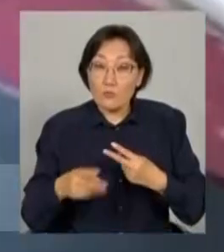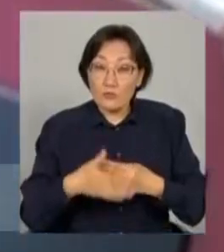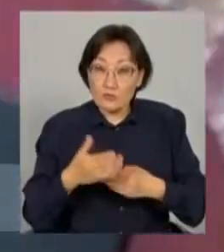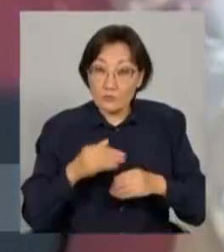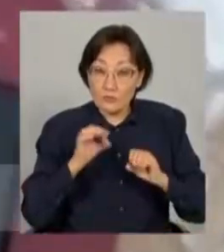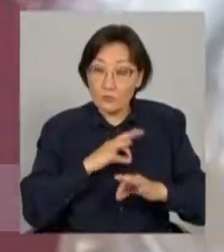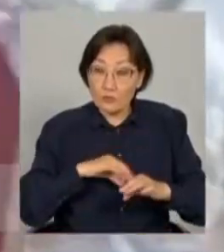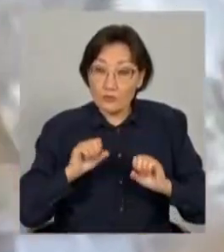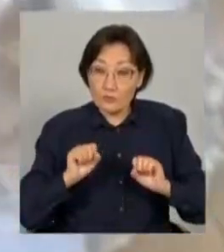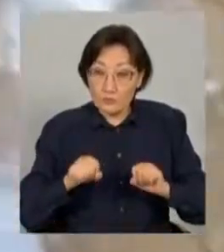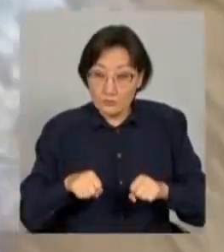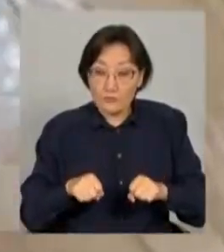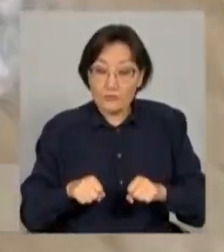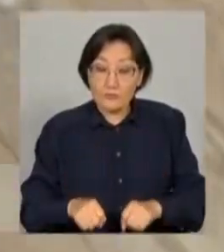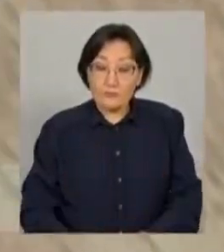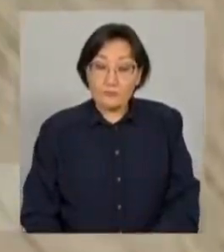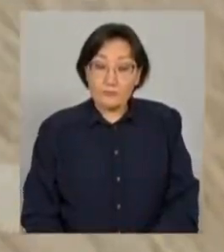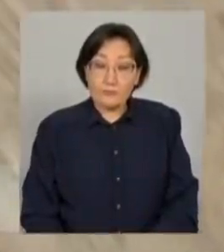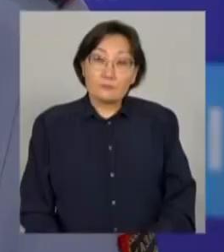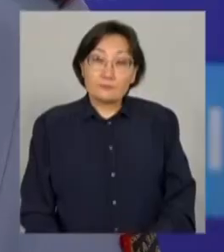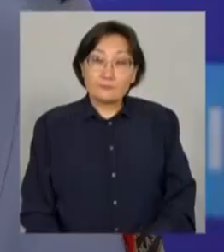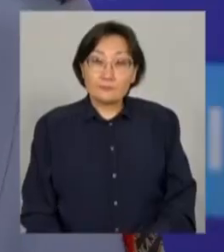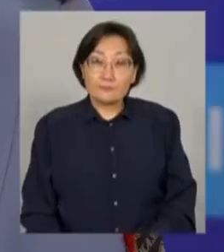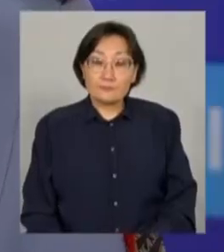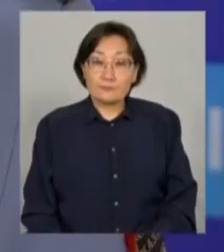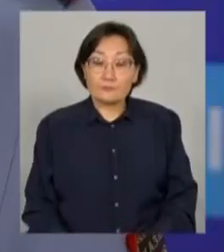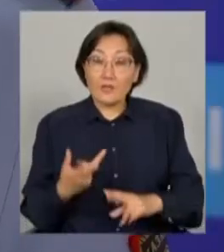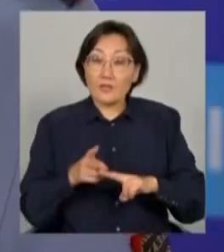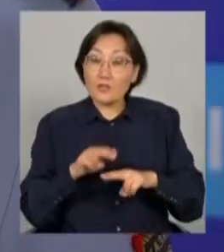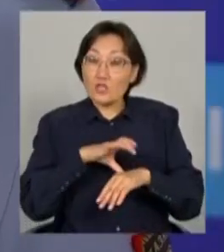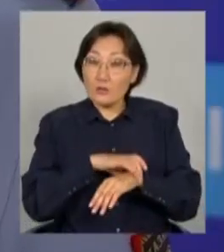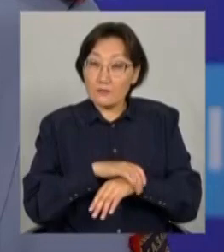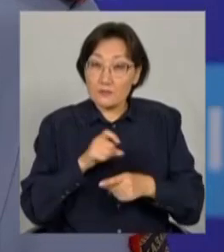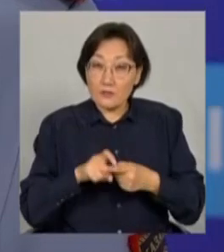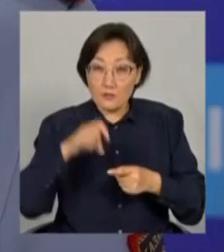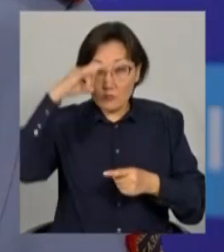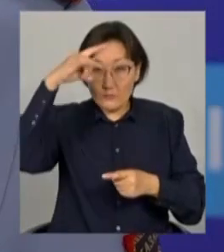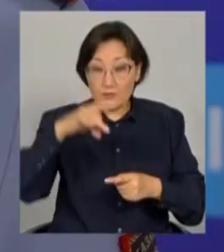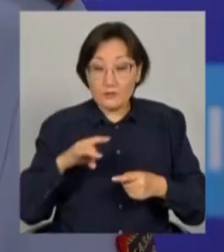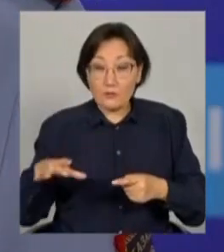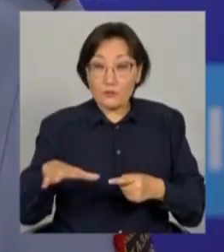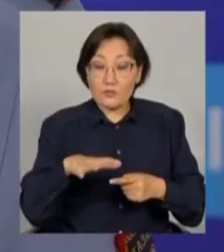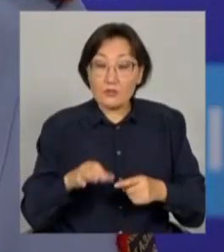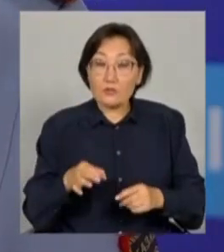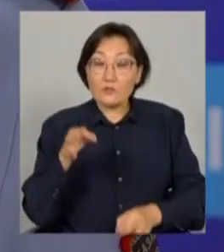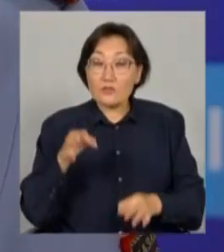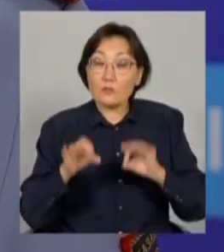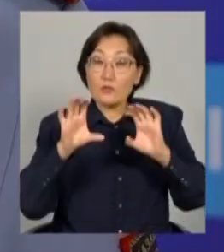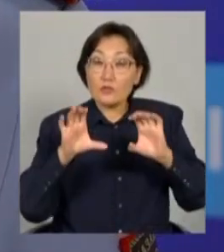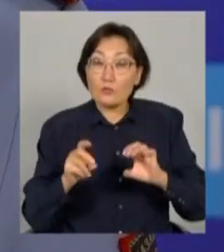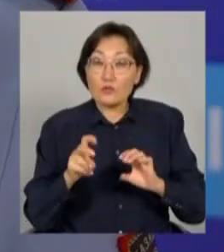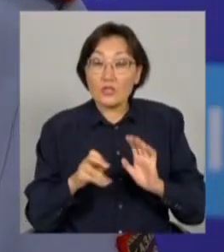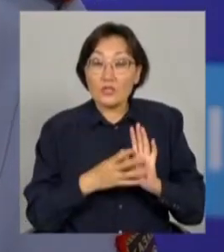айыру жазасын көздейтін қылмыстық іс қозғалып отыр. Аталған факты бойынша Қазақстан Республикасы Қылмыстық